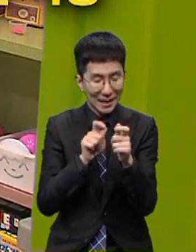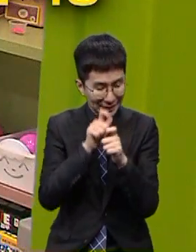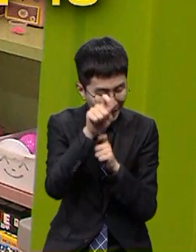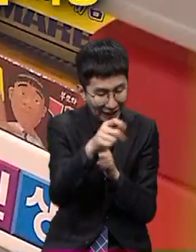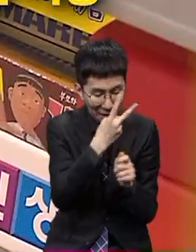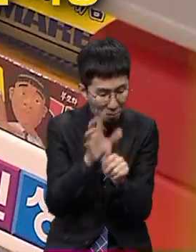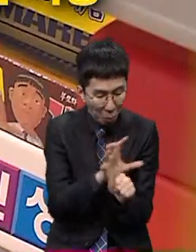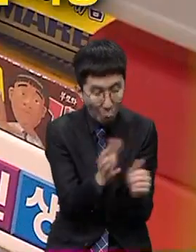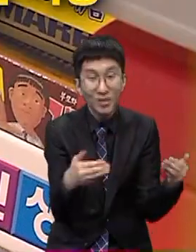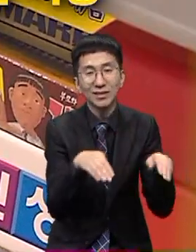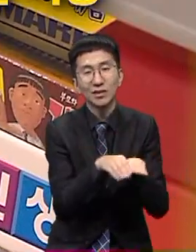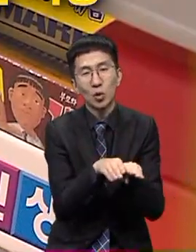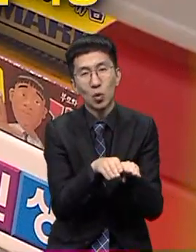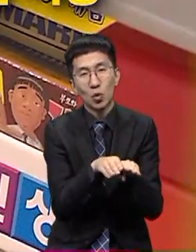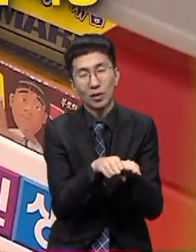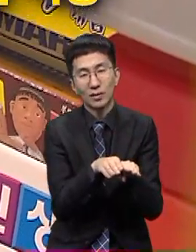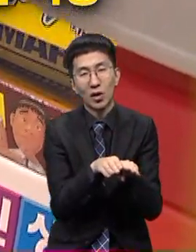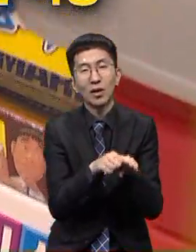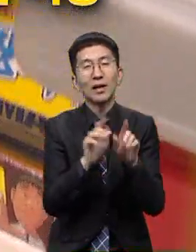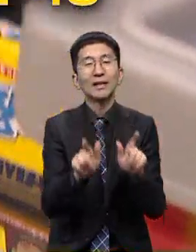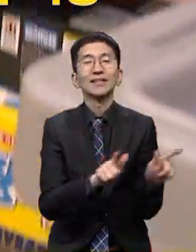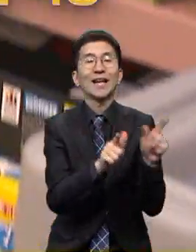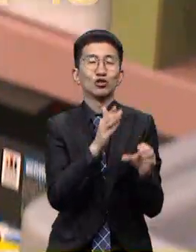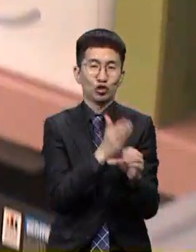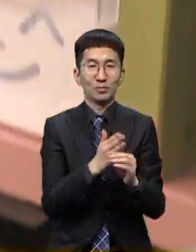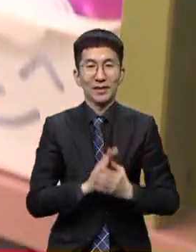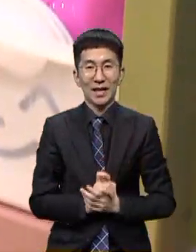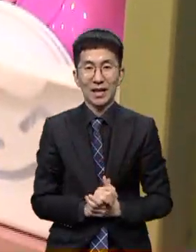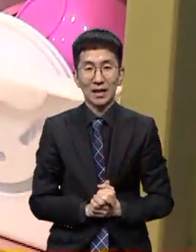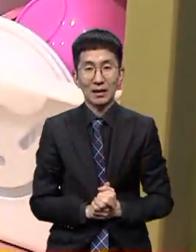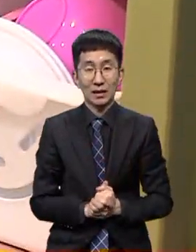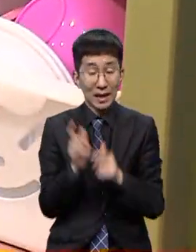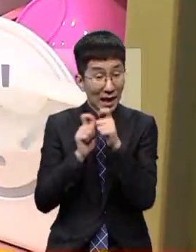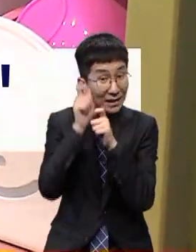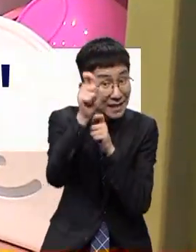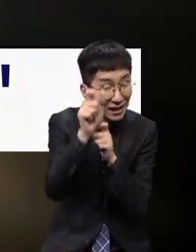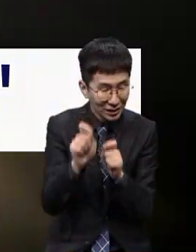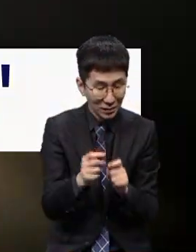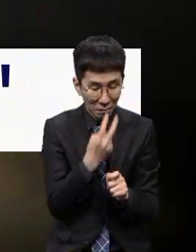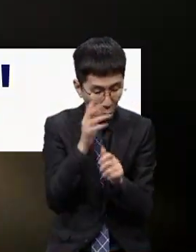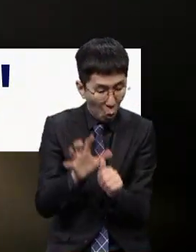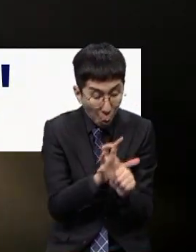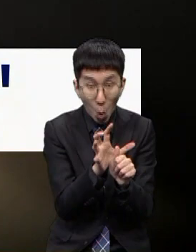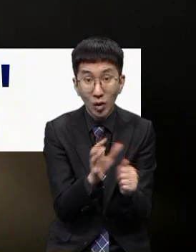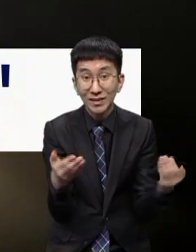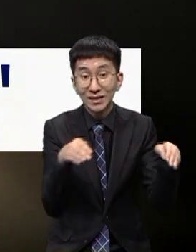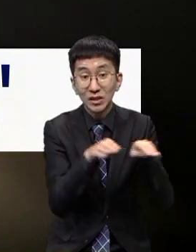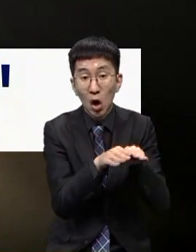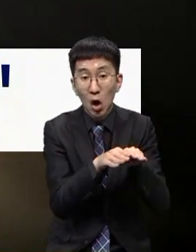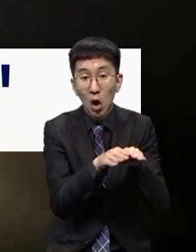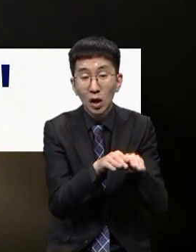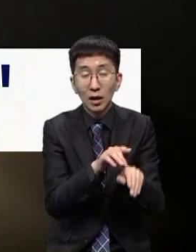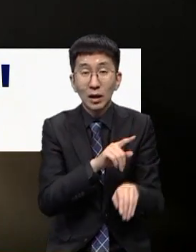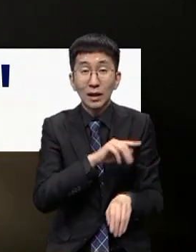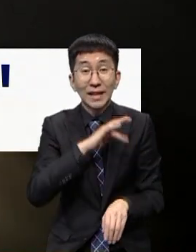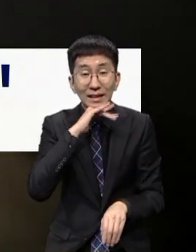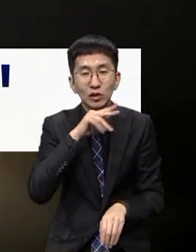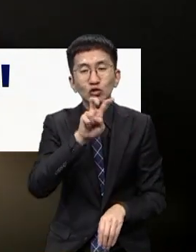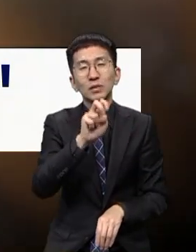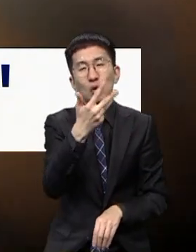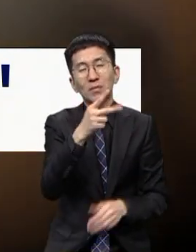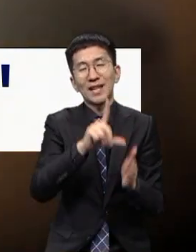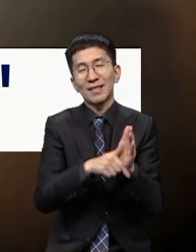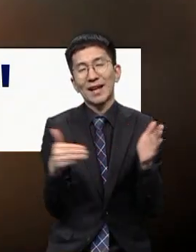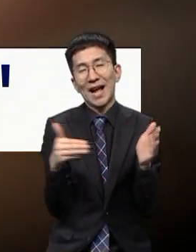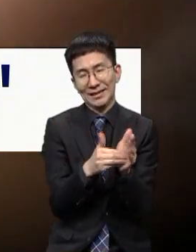옮겨져 함께 머물고 있는 걸로 알려졌습니다. 장기 보호시설에선 최대 만 27살까지 생활비를